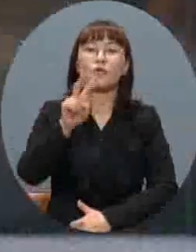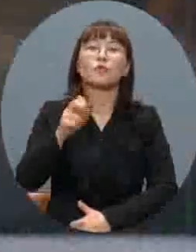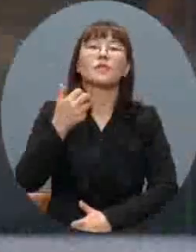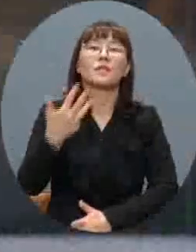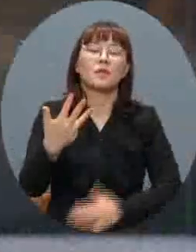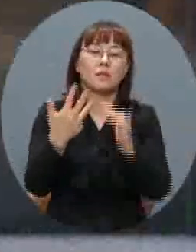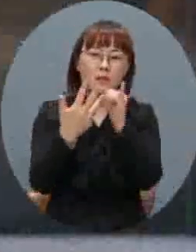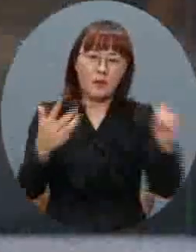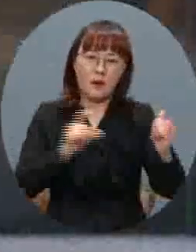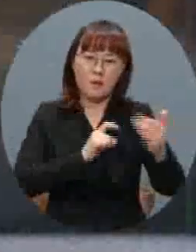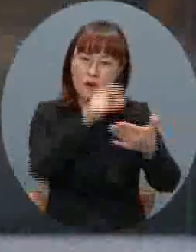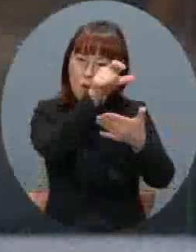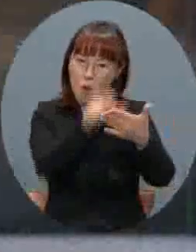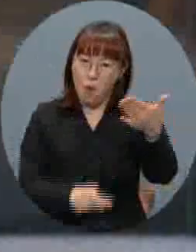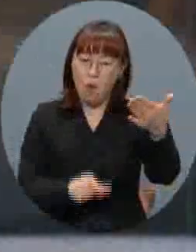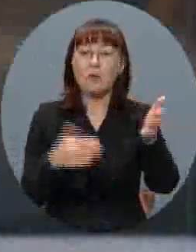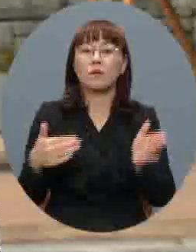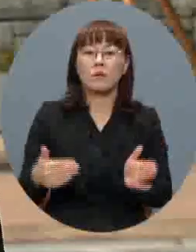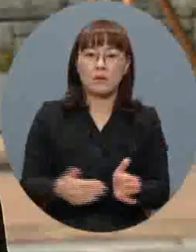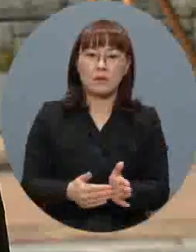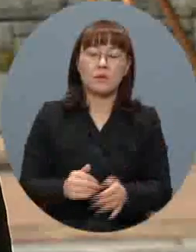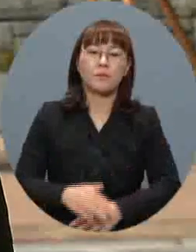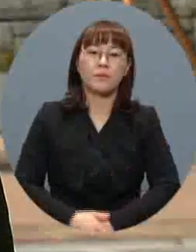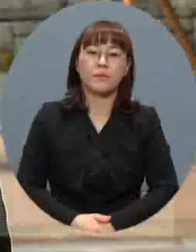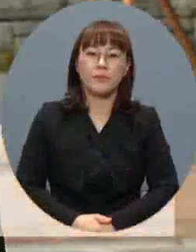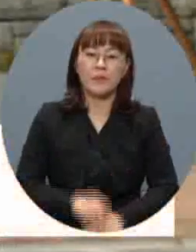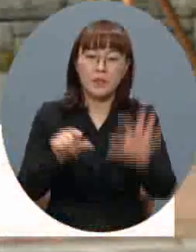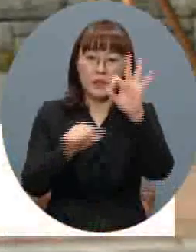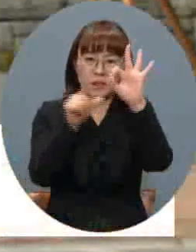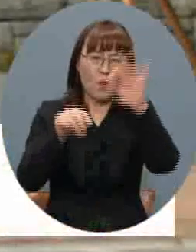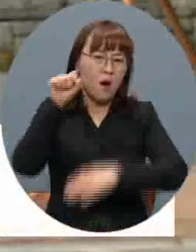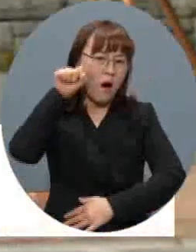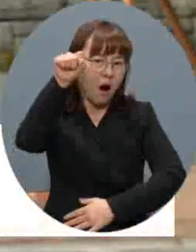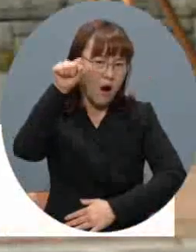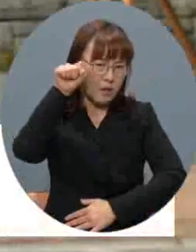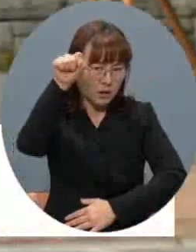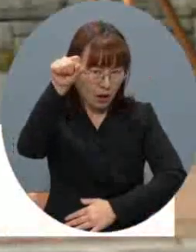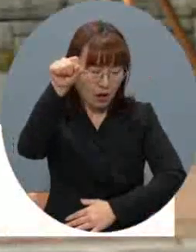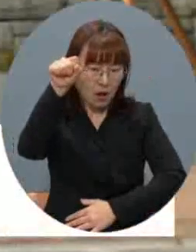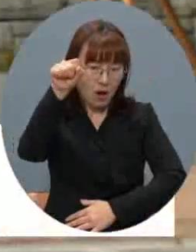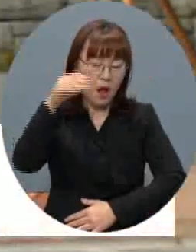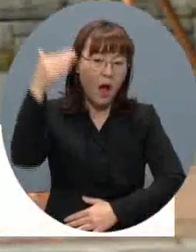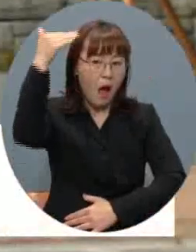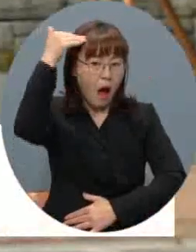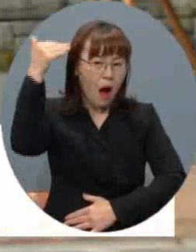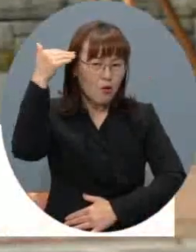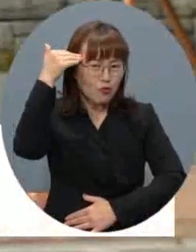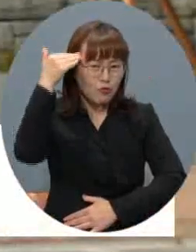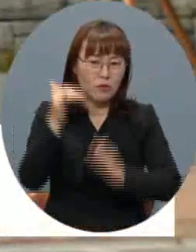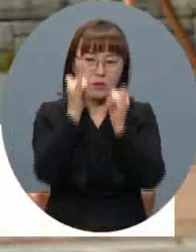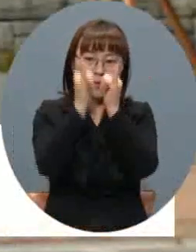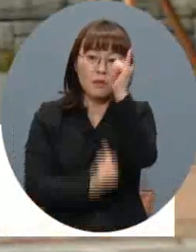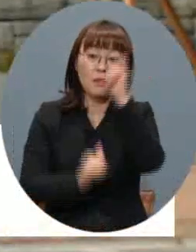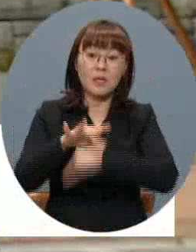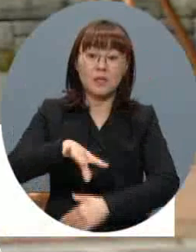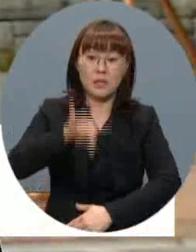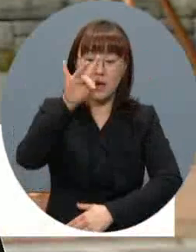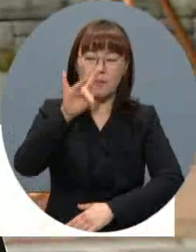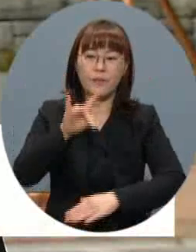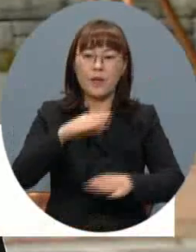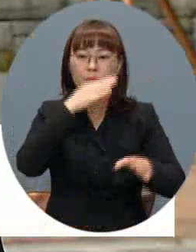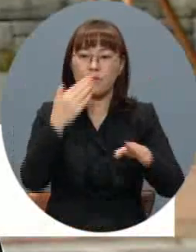728명의 이름이 새겨져 있습니다. 10월 항쟁은 순수하게 우리나라에서 처음으로 일어난